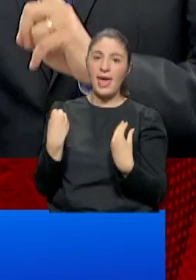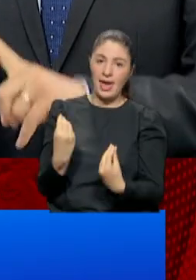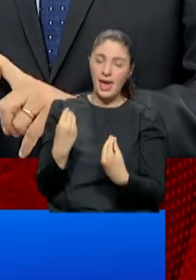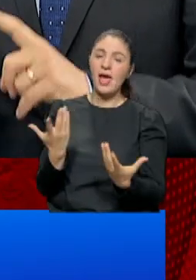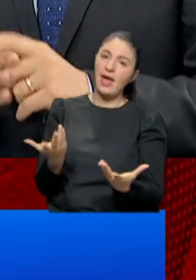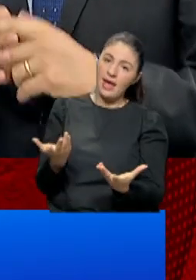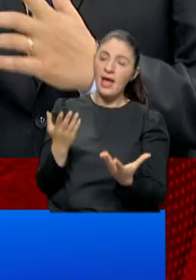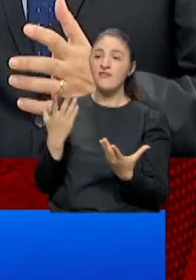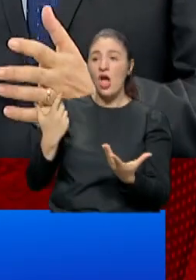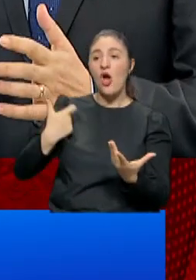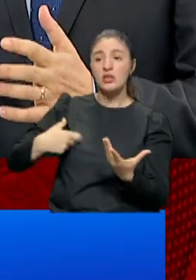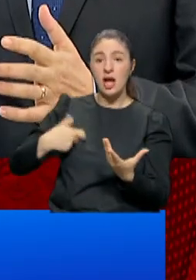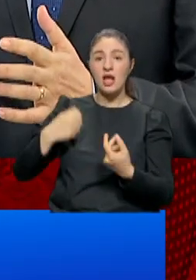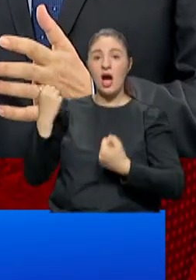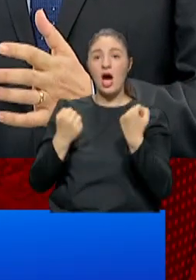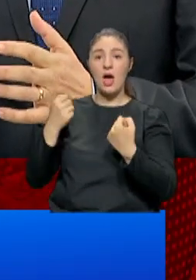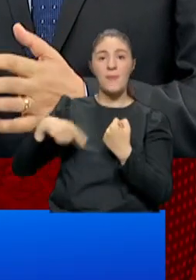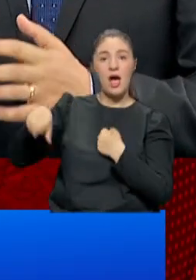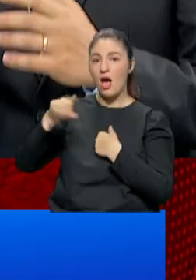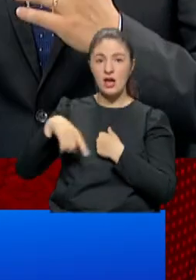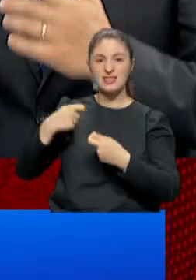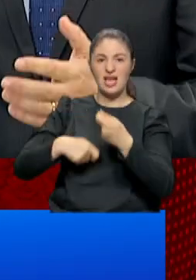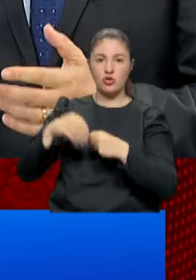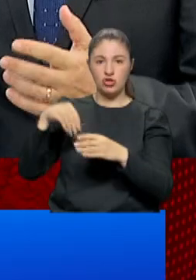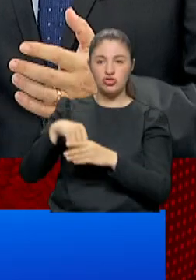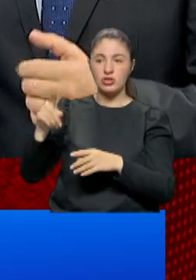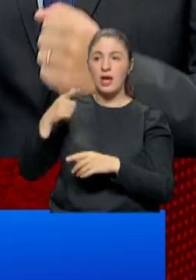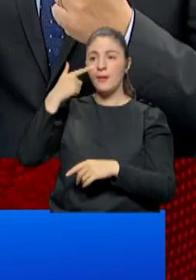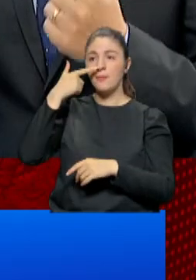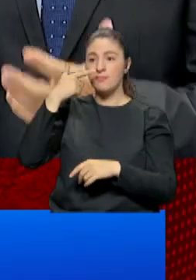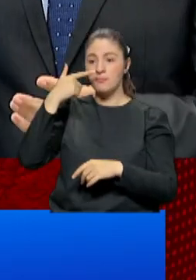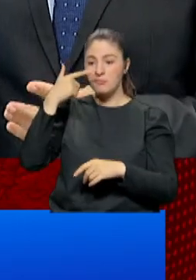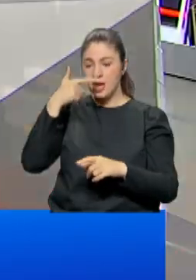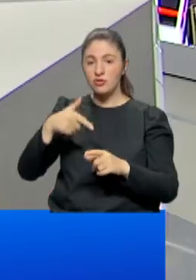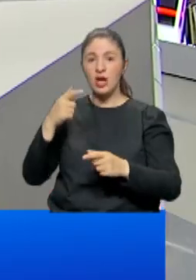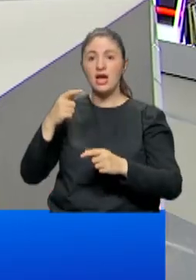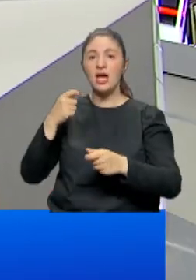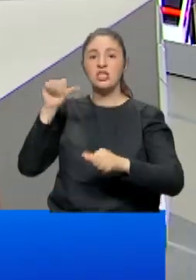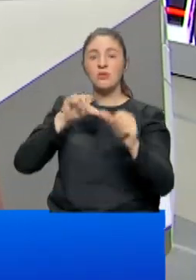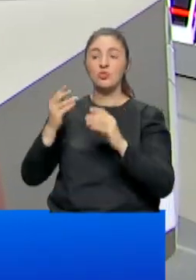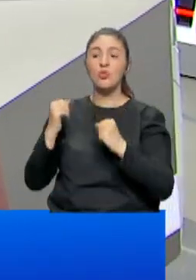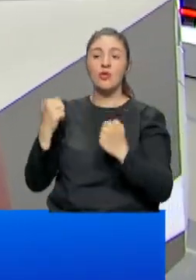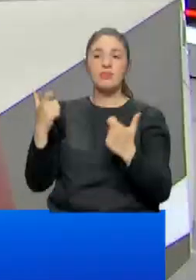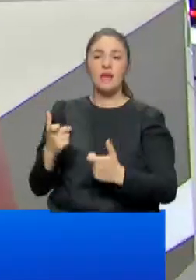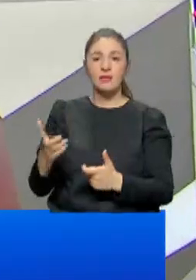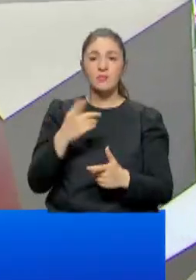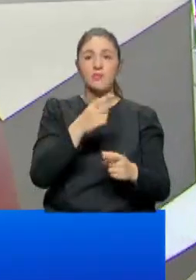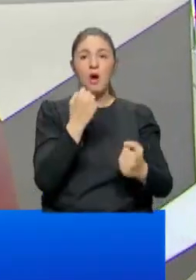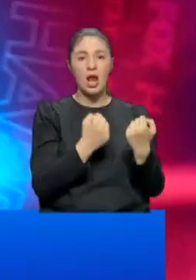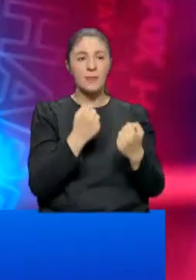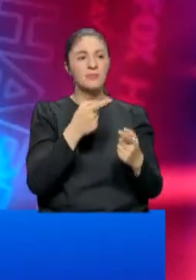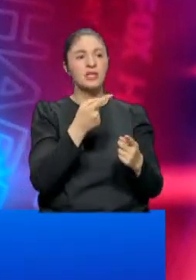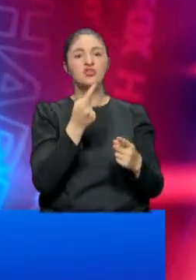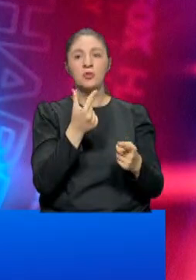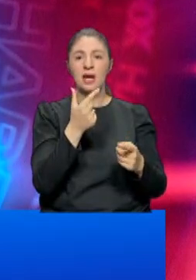iyi ve özellikle Otomotiv de petrokimya da kuvvetli bir noktada ise ki Otomotiv'de bu